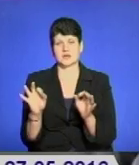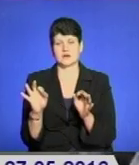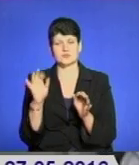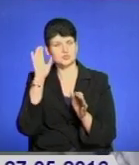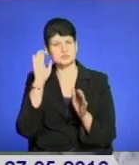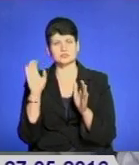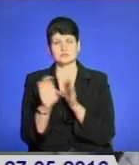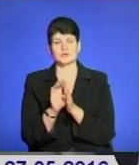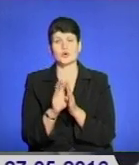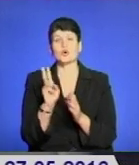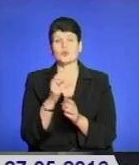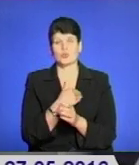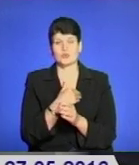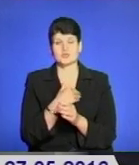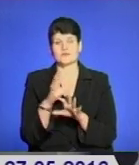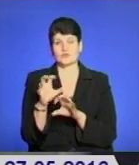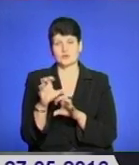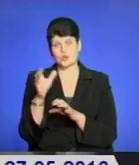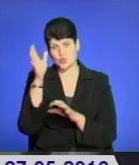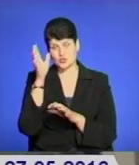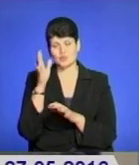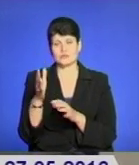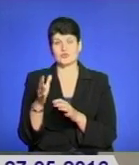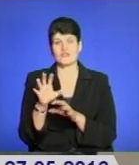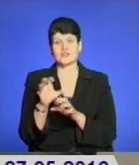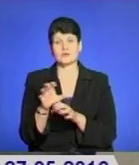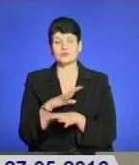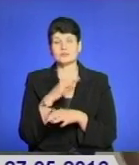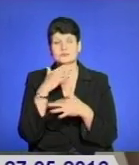слухняність. Охочих сфотографуватися з розумною вівчаркою не було меж.